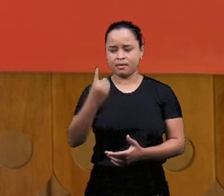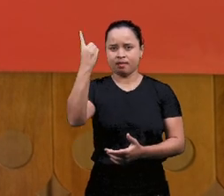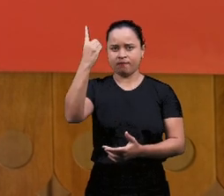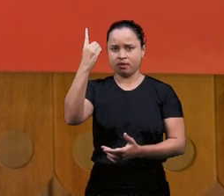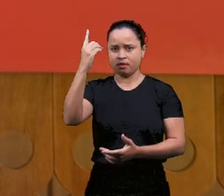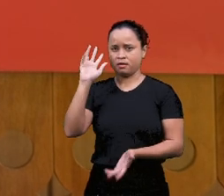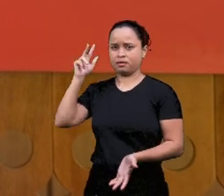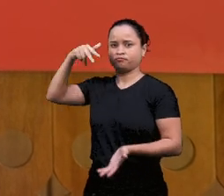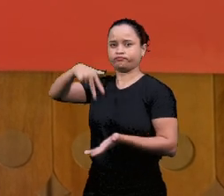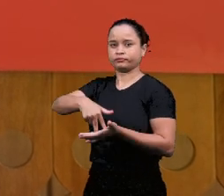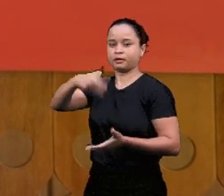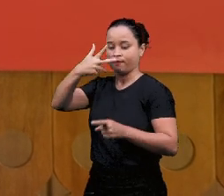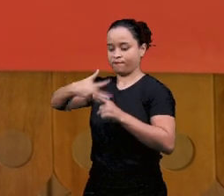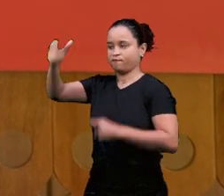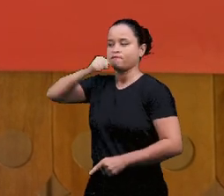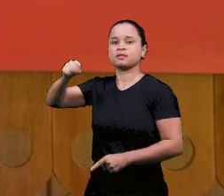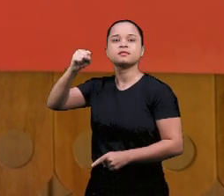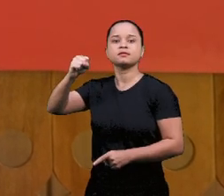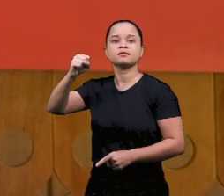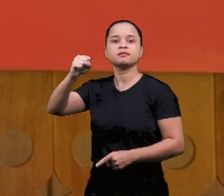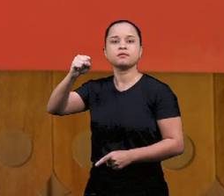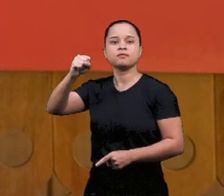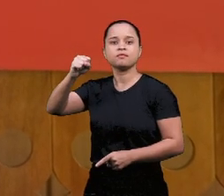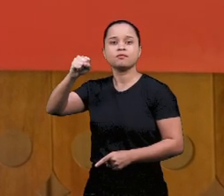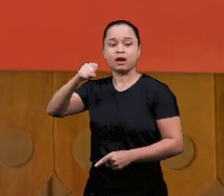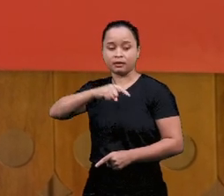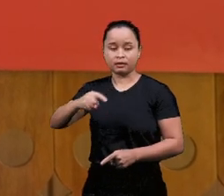vaincu les grands ennemis,